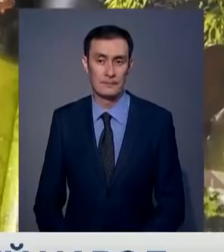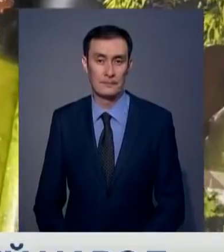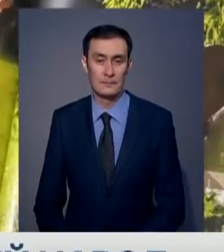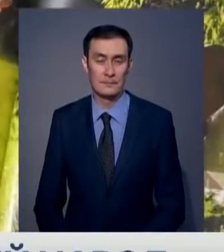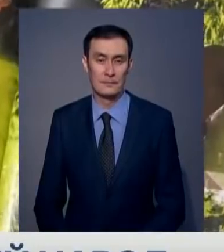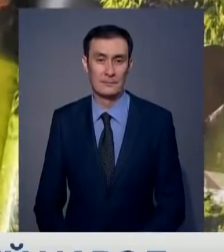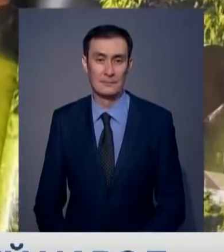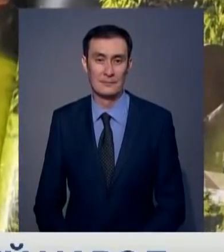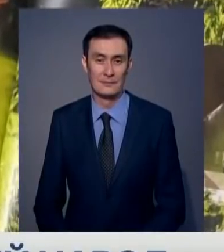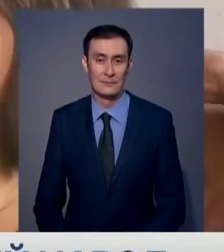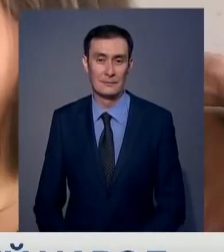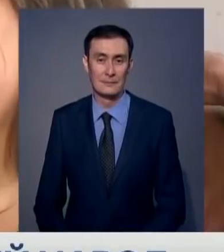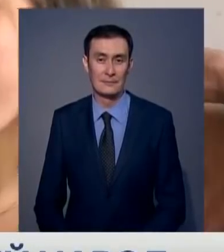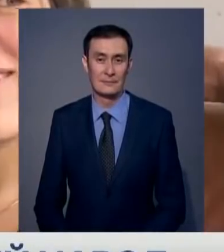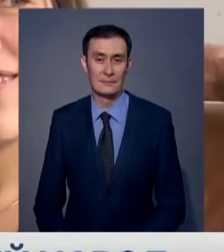қыз